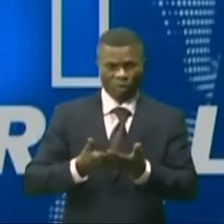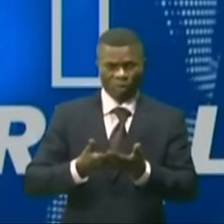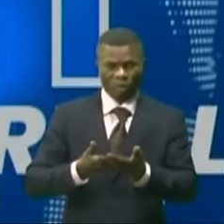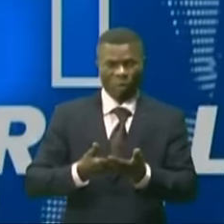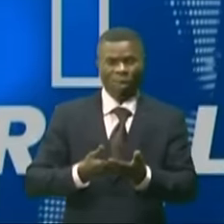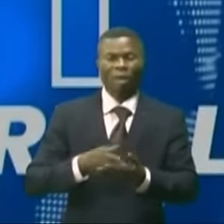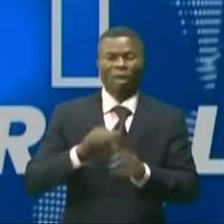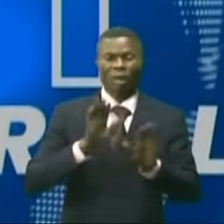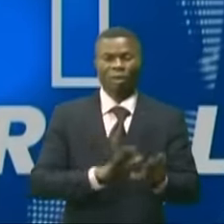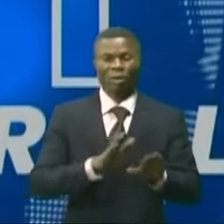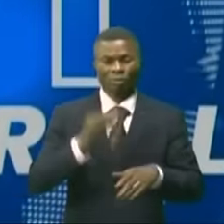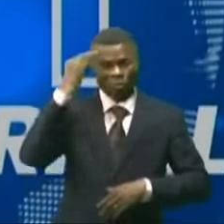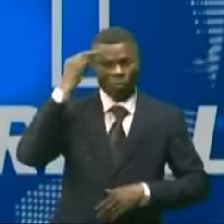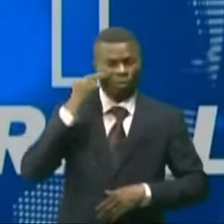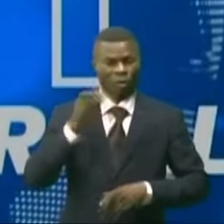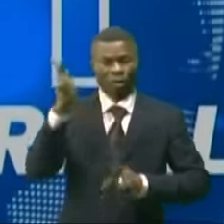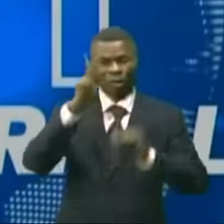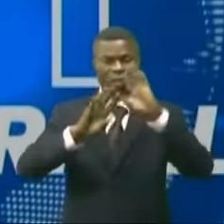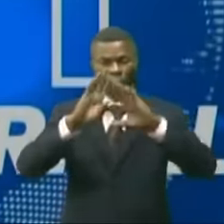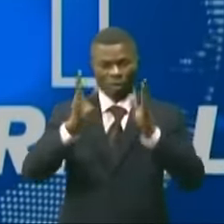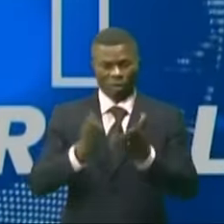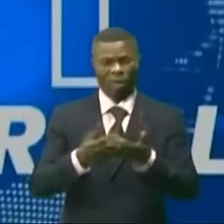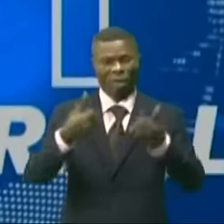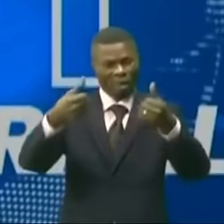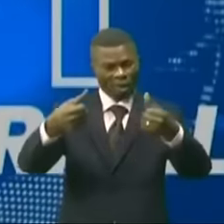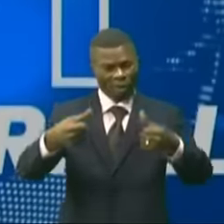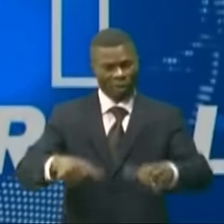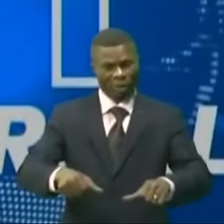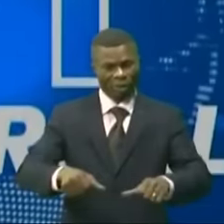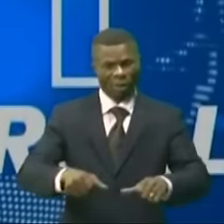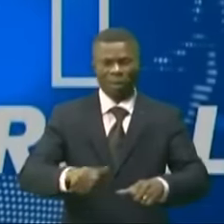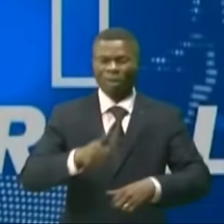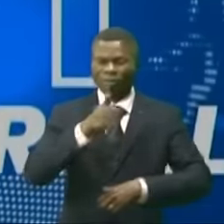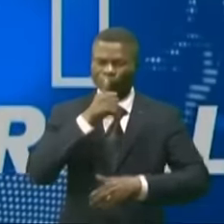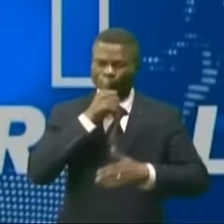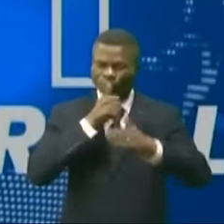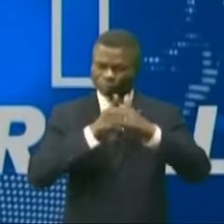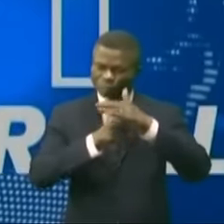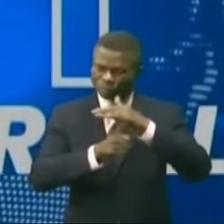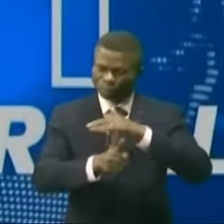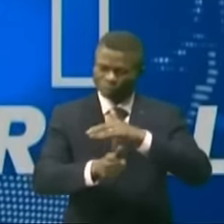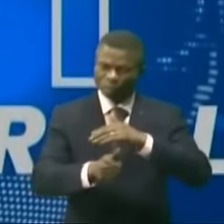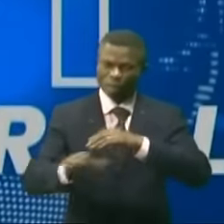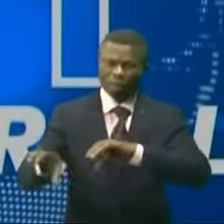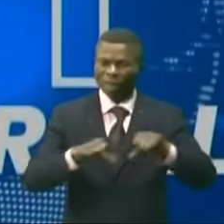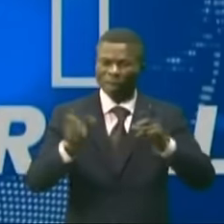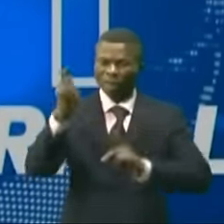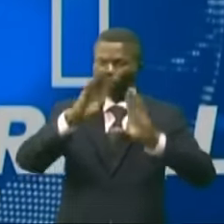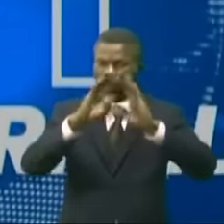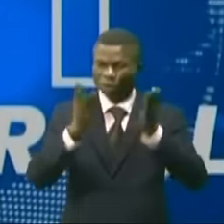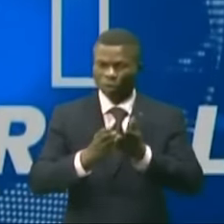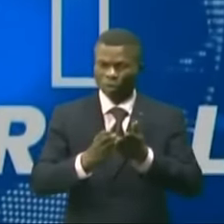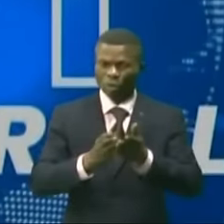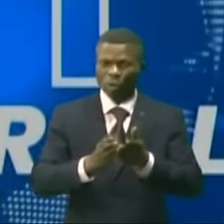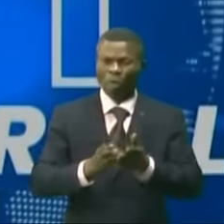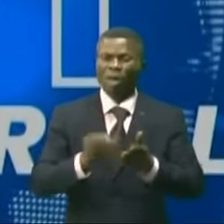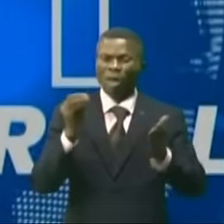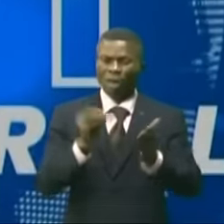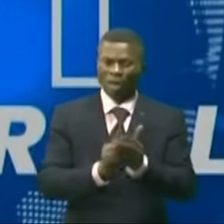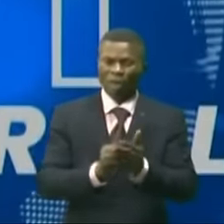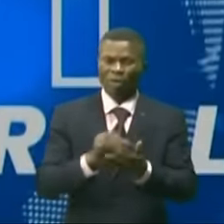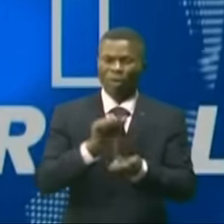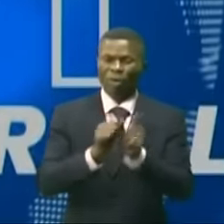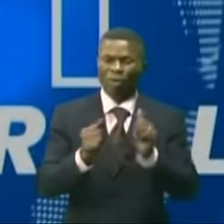entendu que le ministère public demeure discret sur les actions publiques ouvertes encore moins